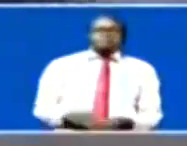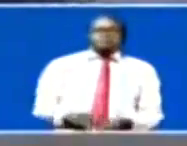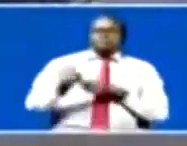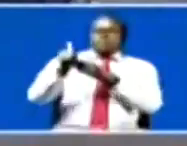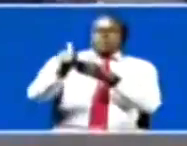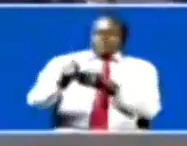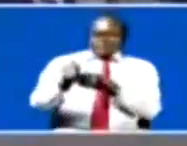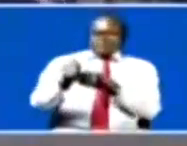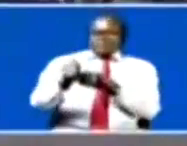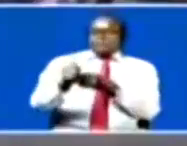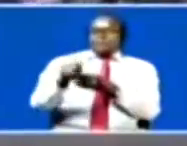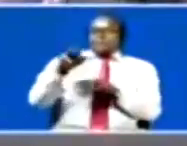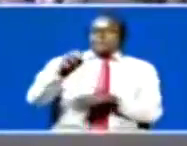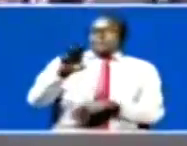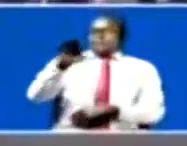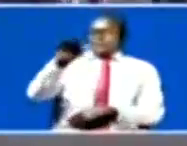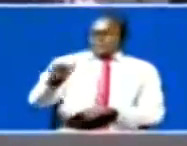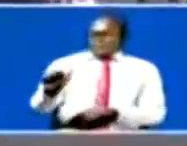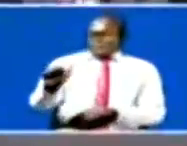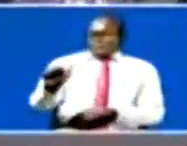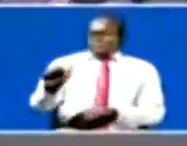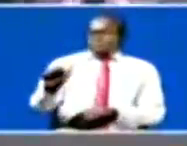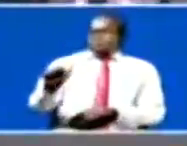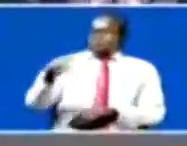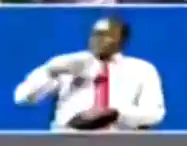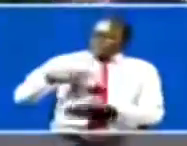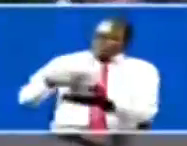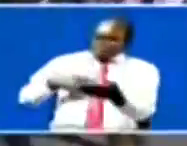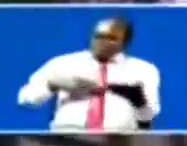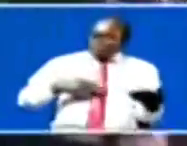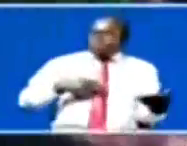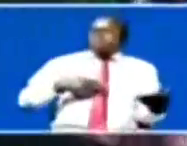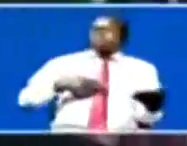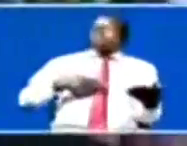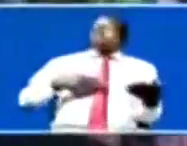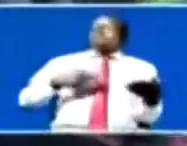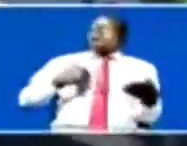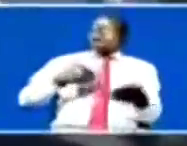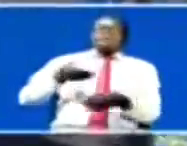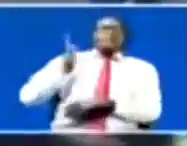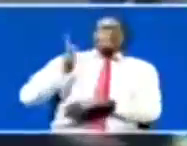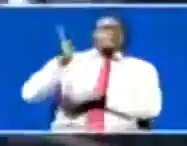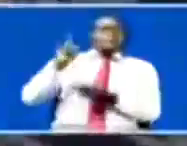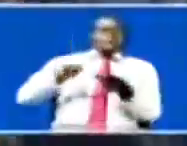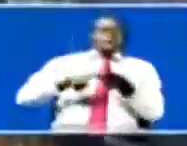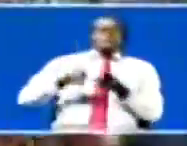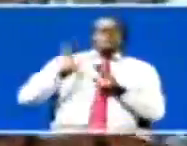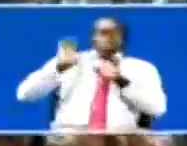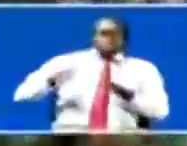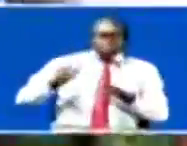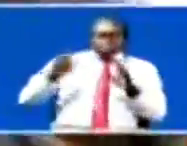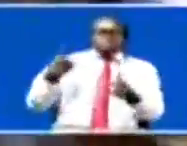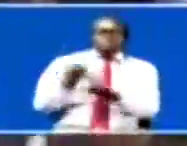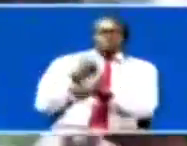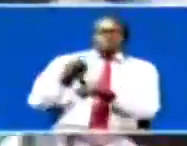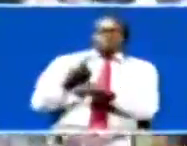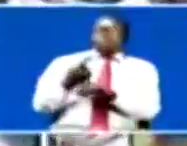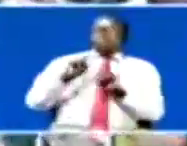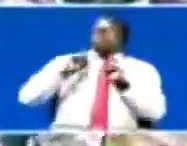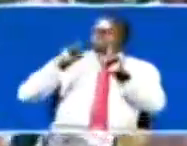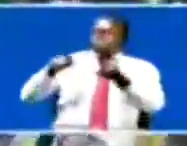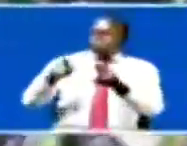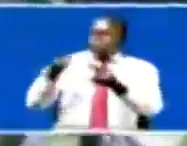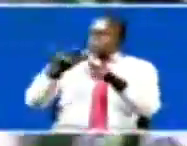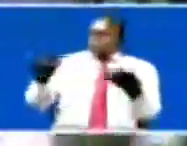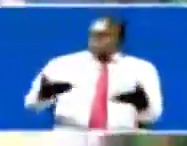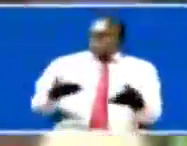Wakiongozwa na mwakilishi wa wadi ya Sabaki, Maskwota hao waliokuwa wamebeba mapanga, majembe na matawi walifululiza kutoka